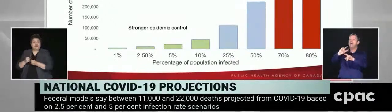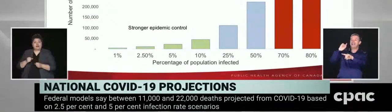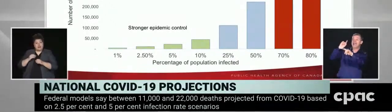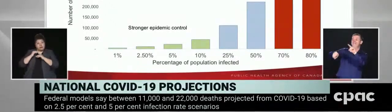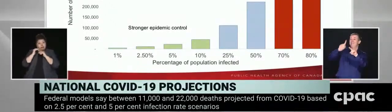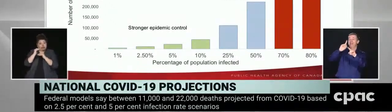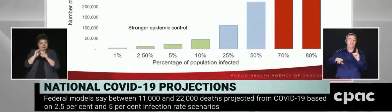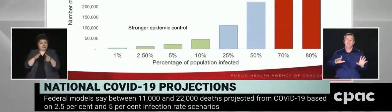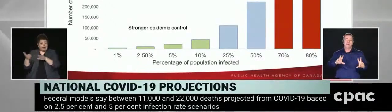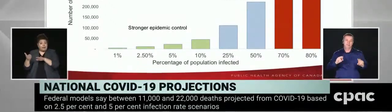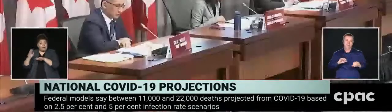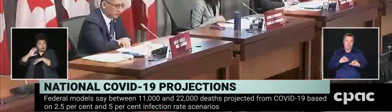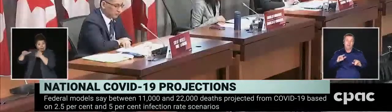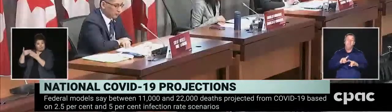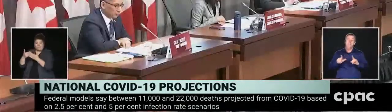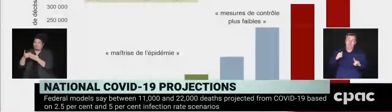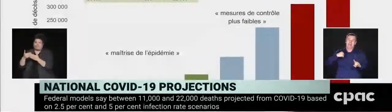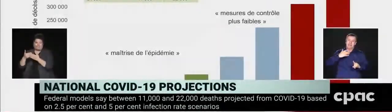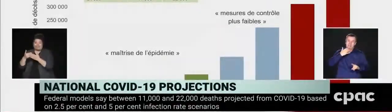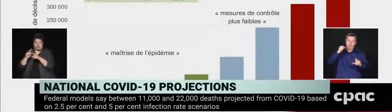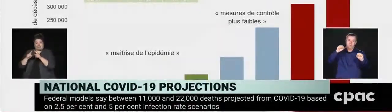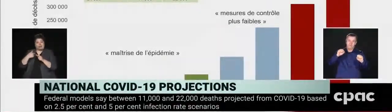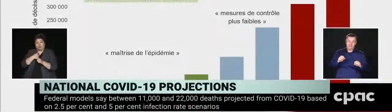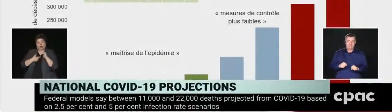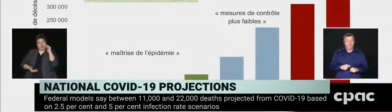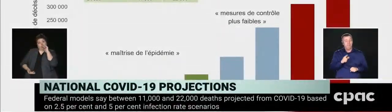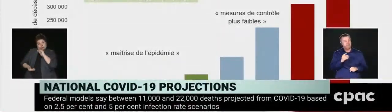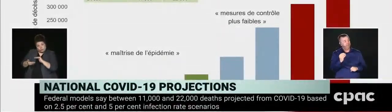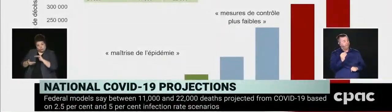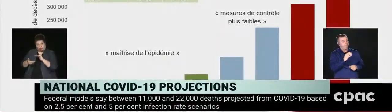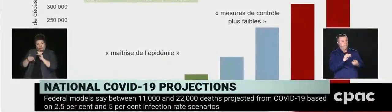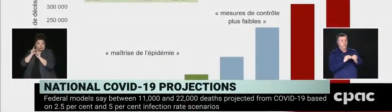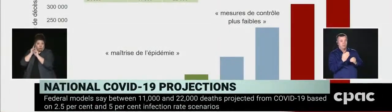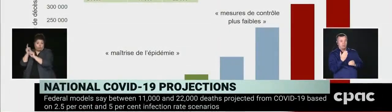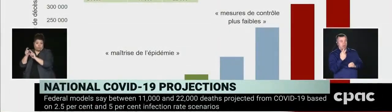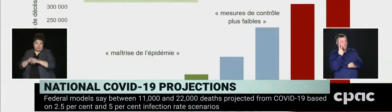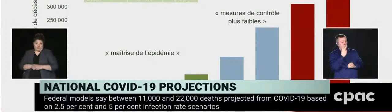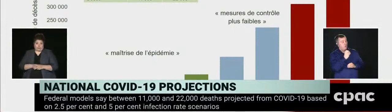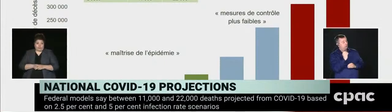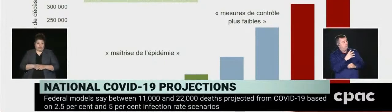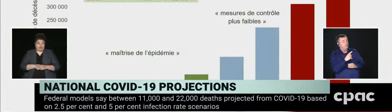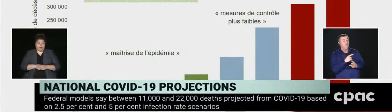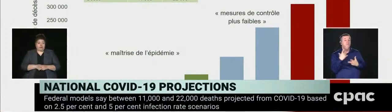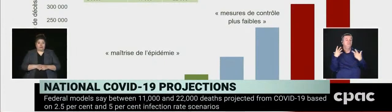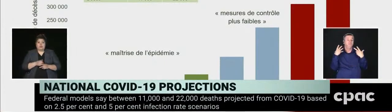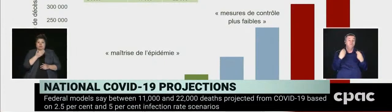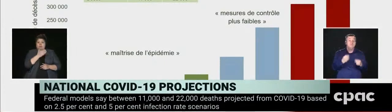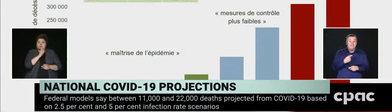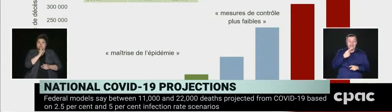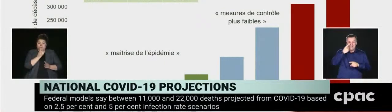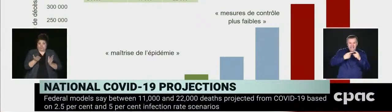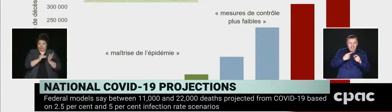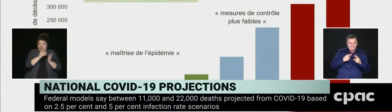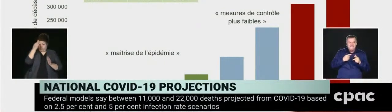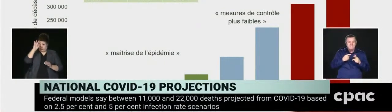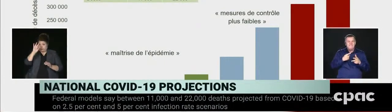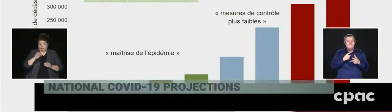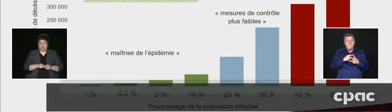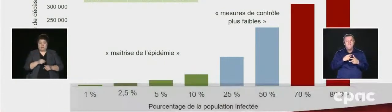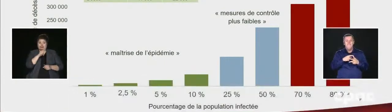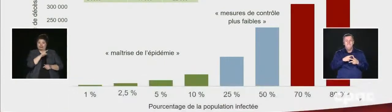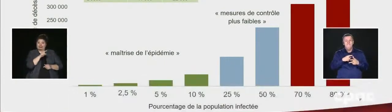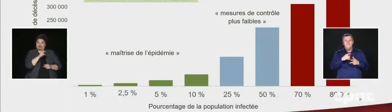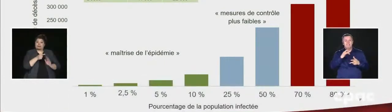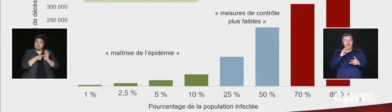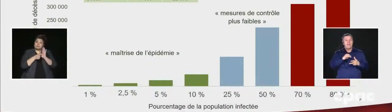Diapositive 15. Cette diapositive montre le nombre cumulatif des cas graves, maladies critiques causant la mort